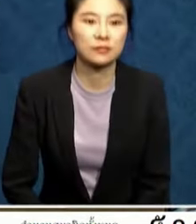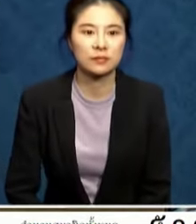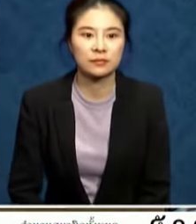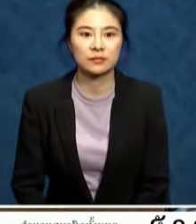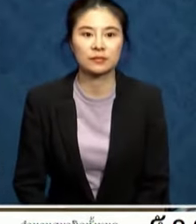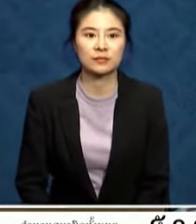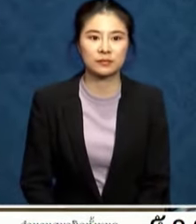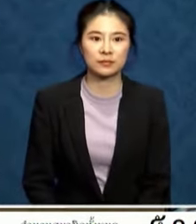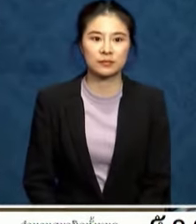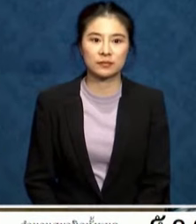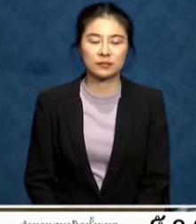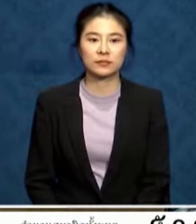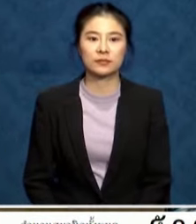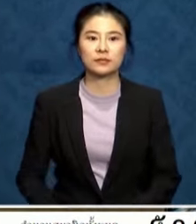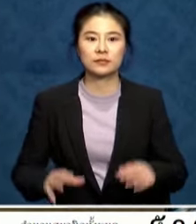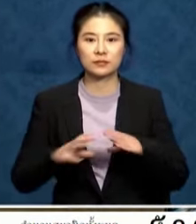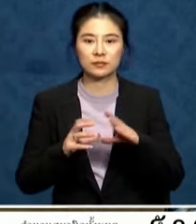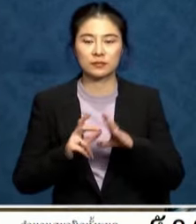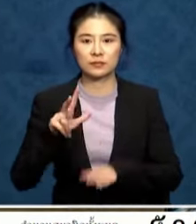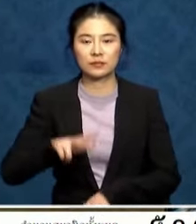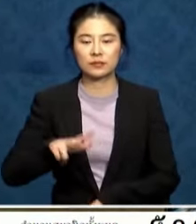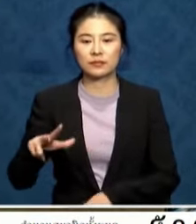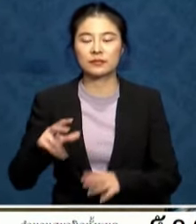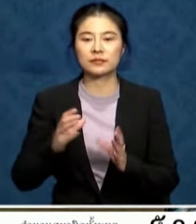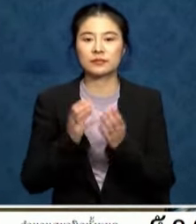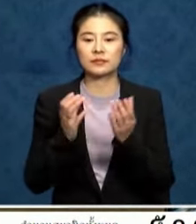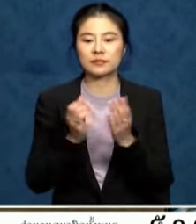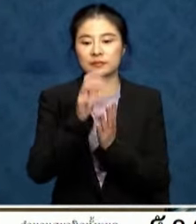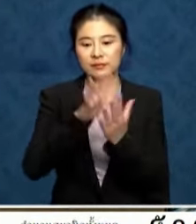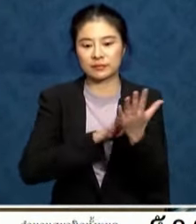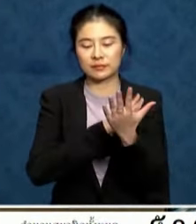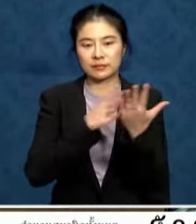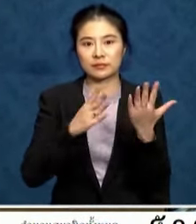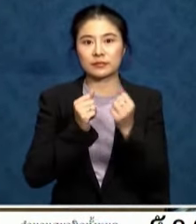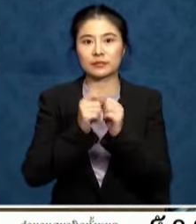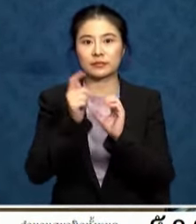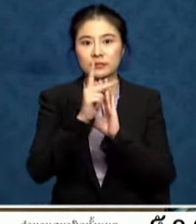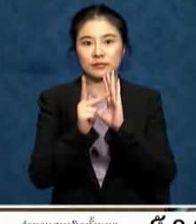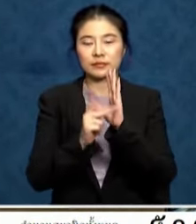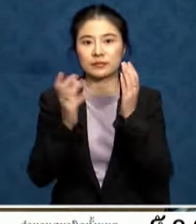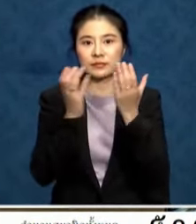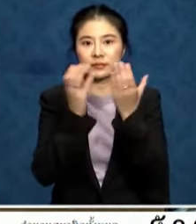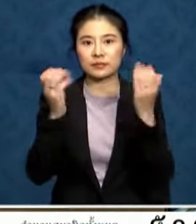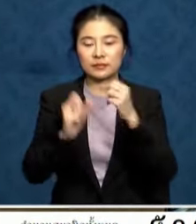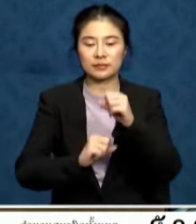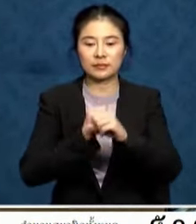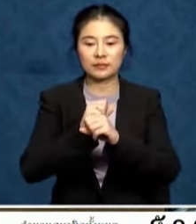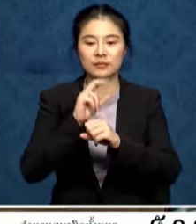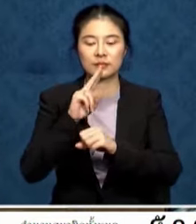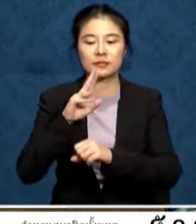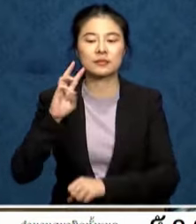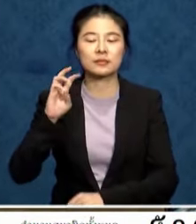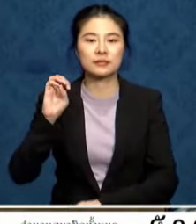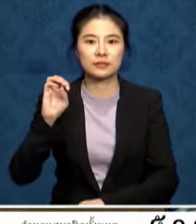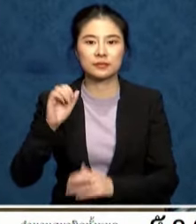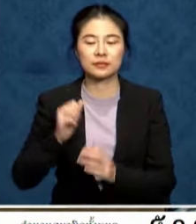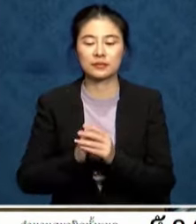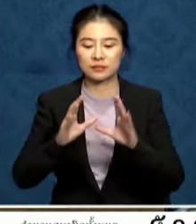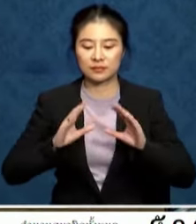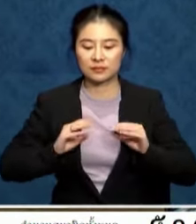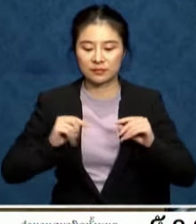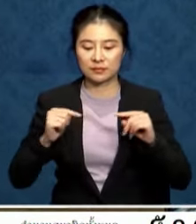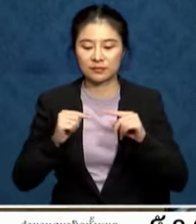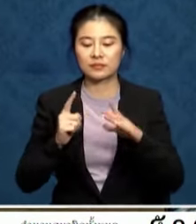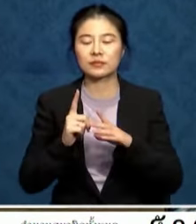ที่ว่าร่างรัฐธรรมนูญปี60เห็นชอบในการทำประชามติกันมาด้วยหลักเกณฑ์อย่าง